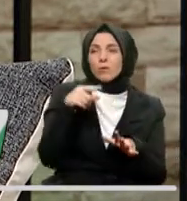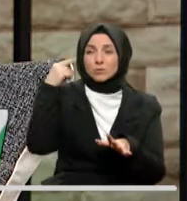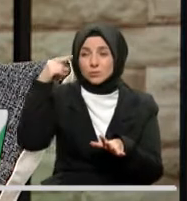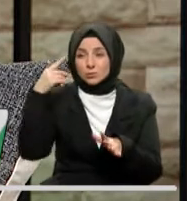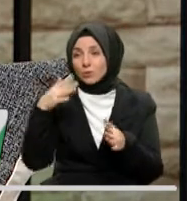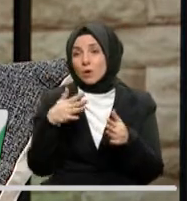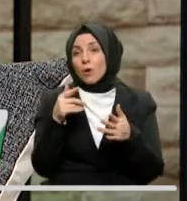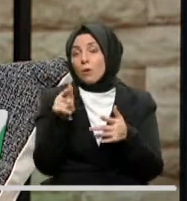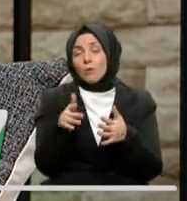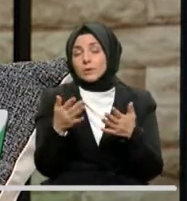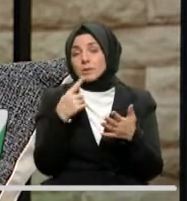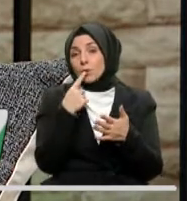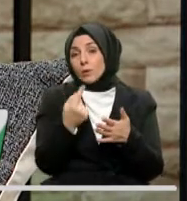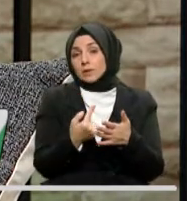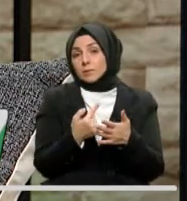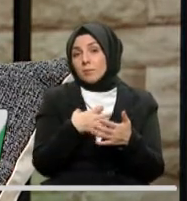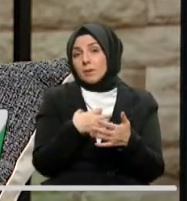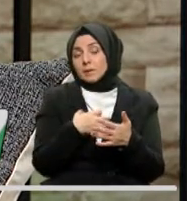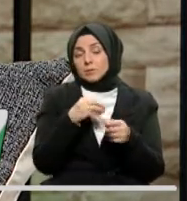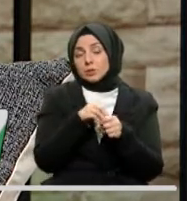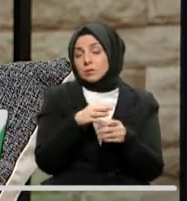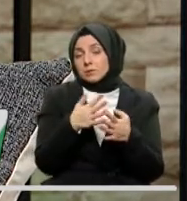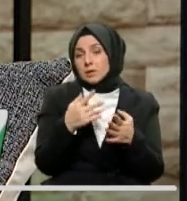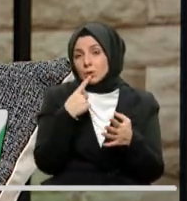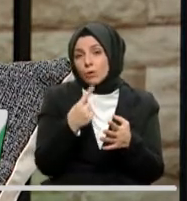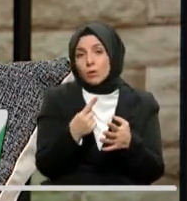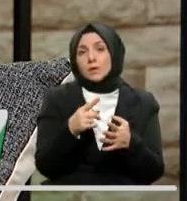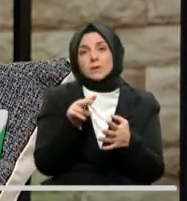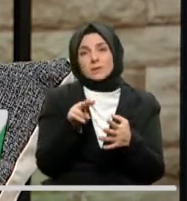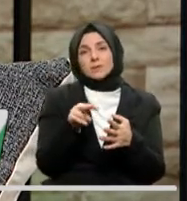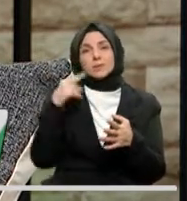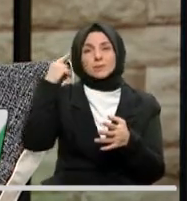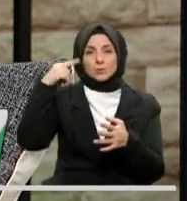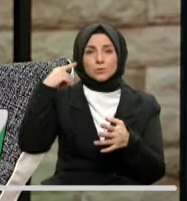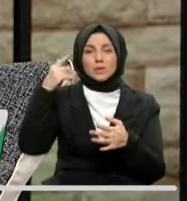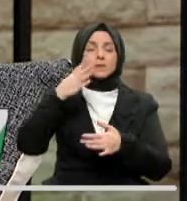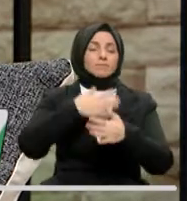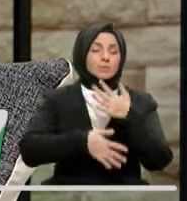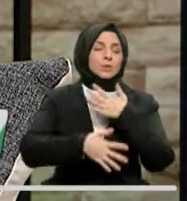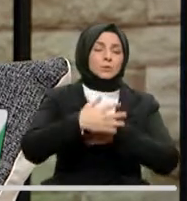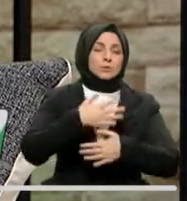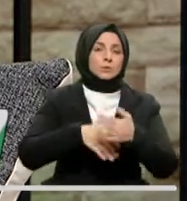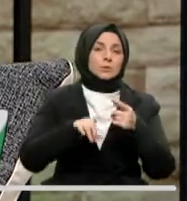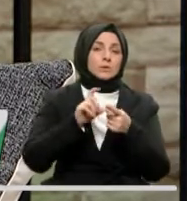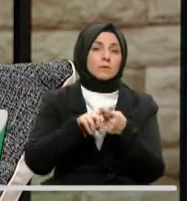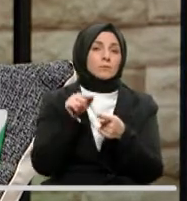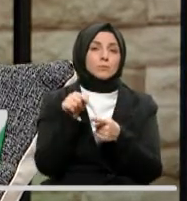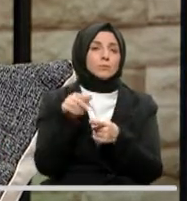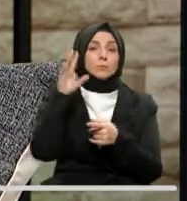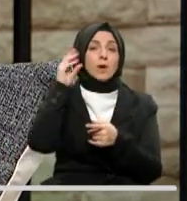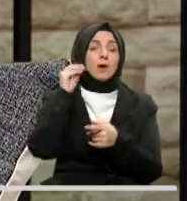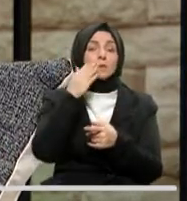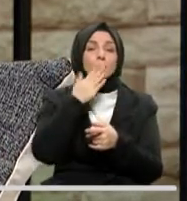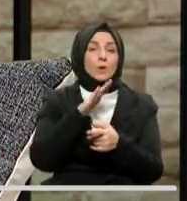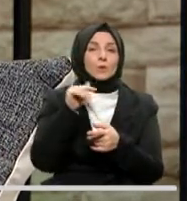yaptılar bu açmaktan o kadar Yorgun düşüyoruz ki ve gerçekten değil mi işin sonunu ise geldiğimizde ben